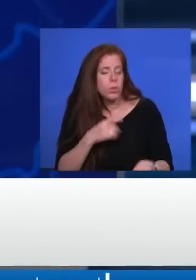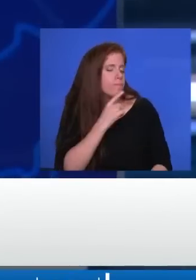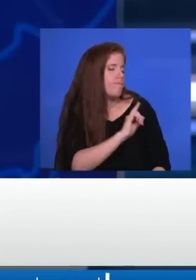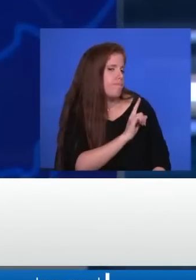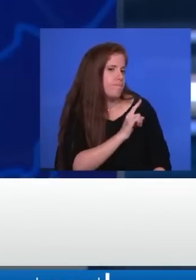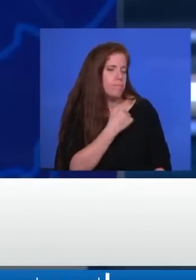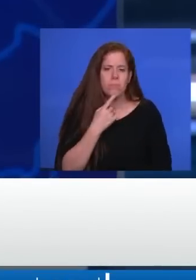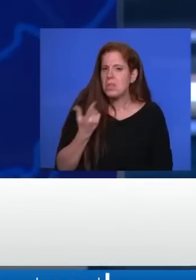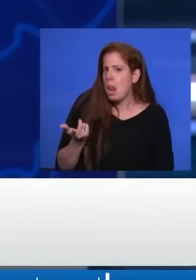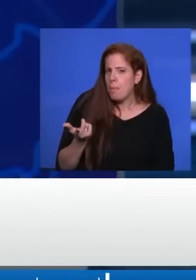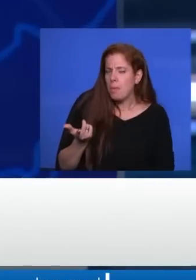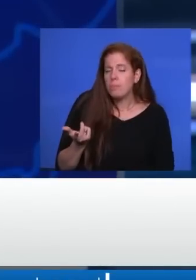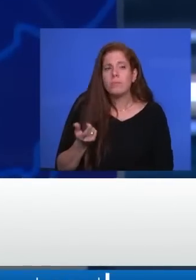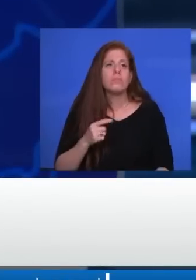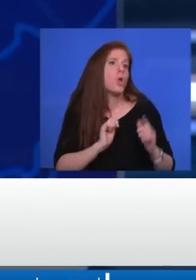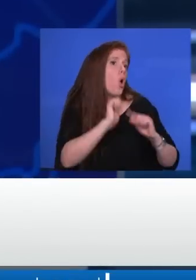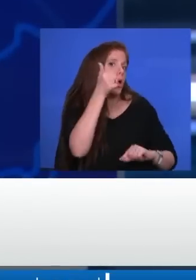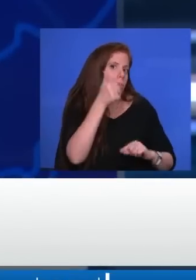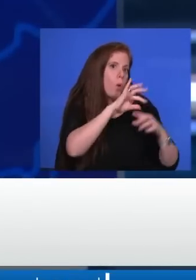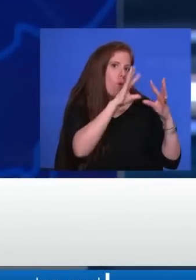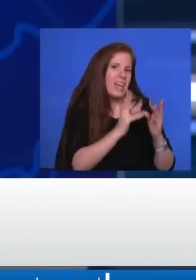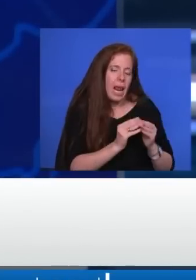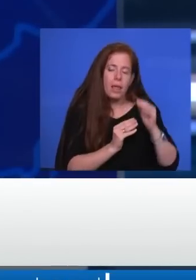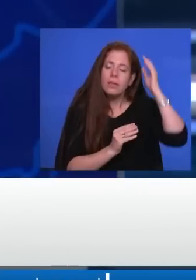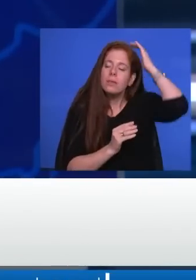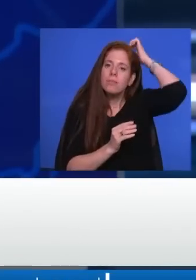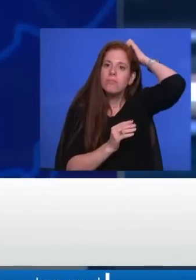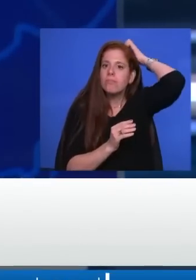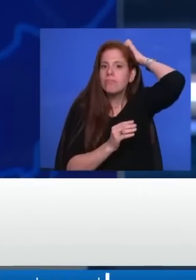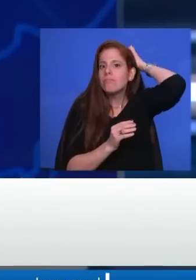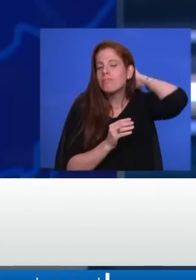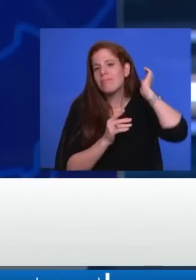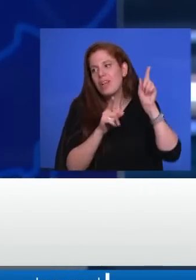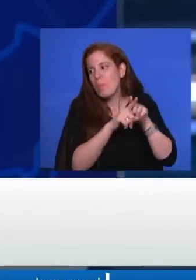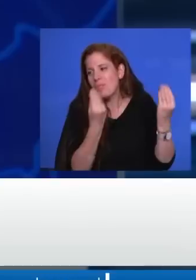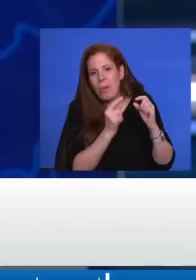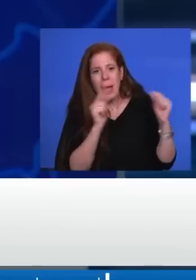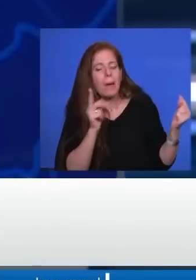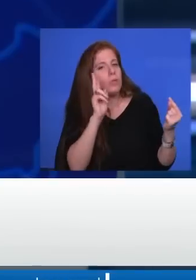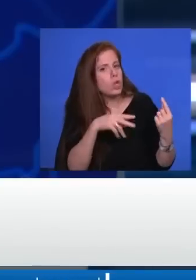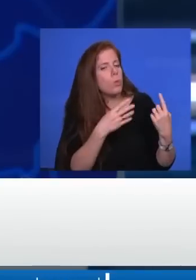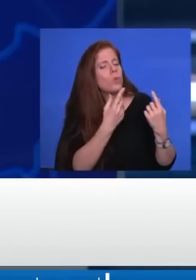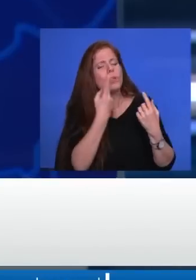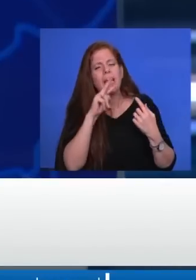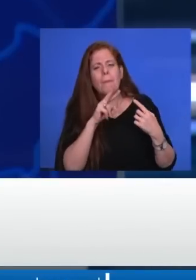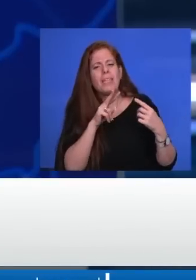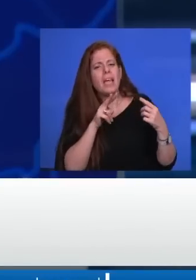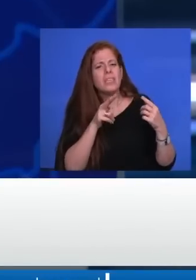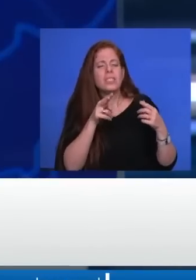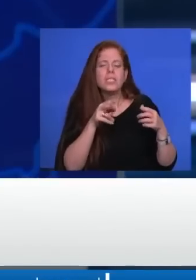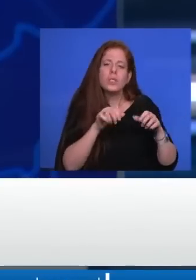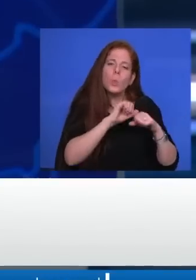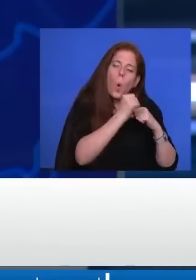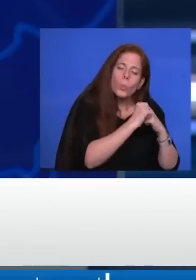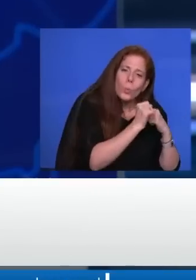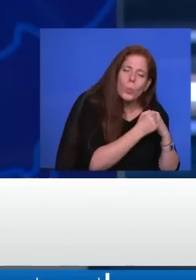למה? לא. קודם כל, באופן כללי, כי כמו בהרבה דברים אחרים, יש פה יותר מדי סוכנויות, יותר מדי אסטרטגיות שגם מתחלפות